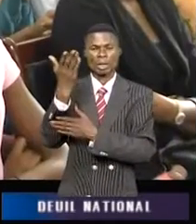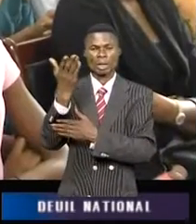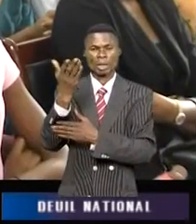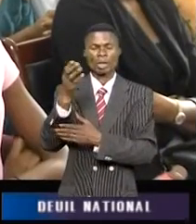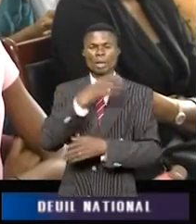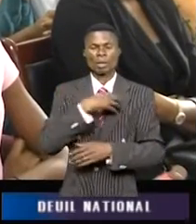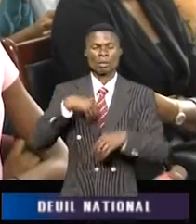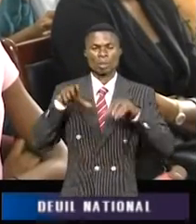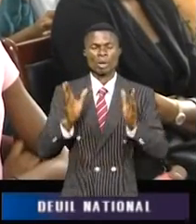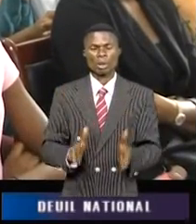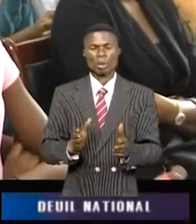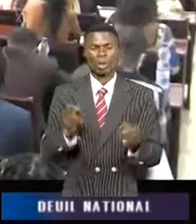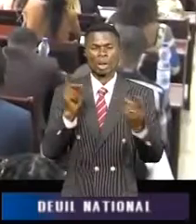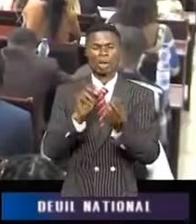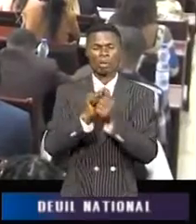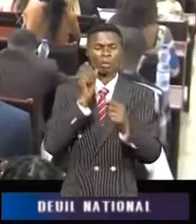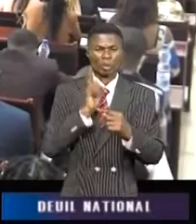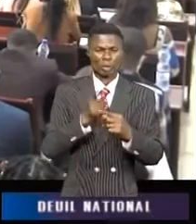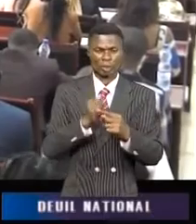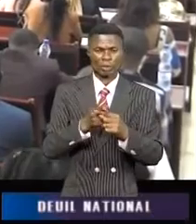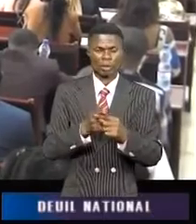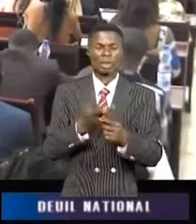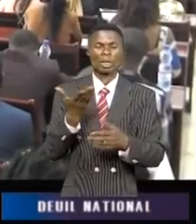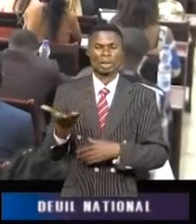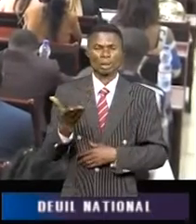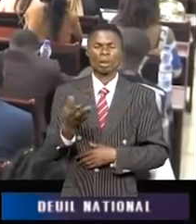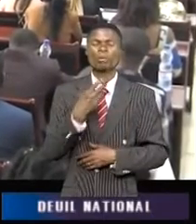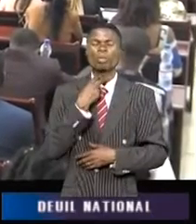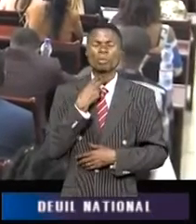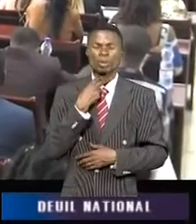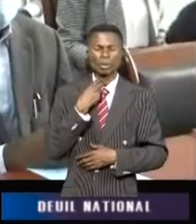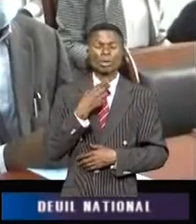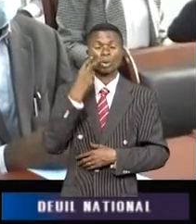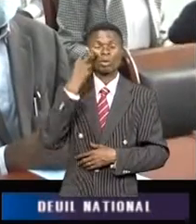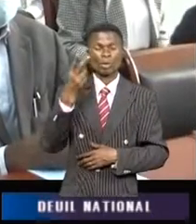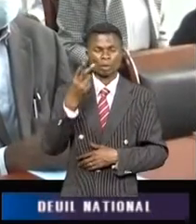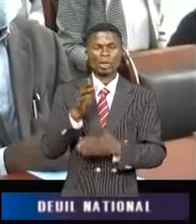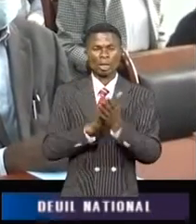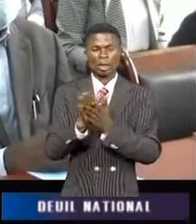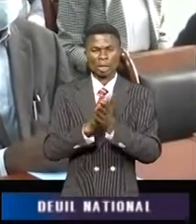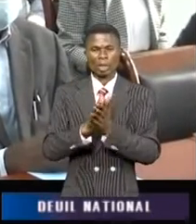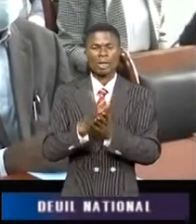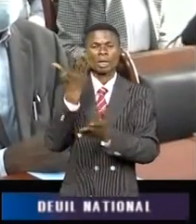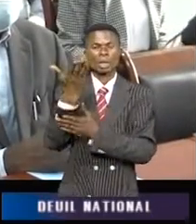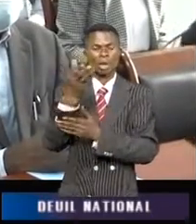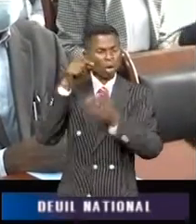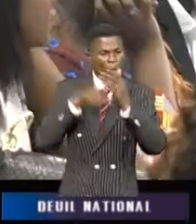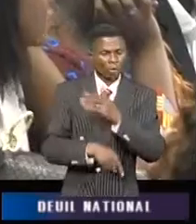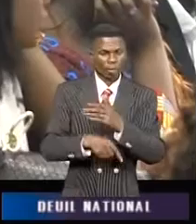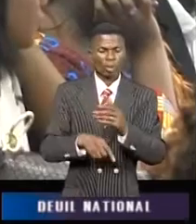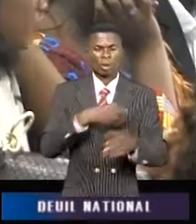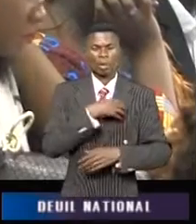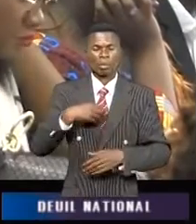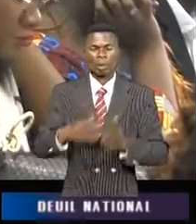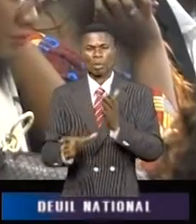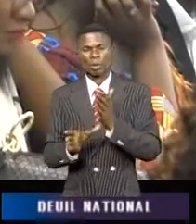femme congolaise confrontée à de nombreuses et variées difficultés. Ses vues et considérations ont eu le mérite d'interpeller profondément l'assistante